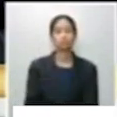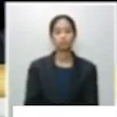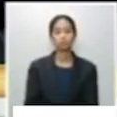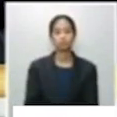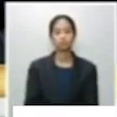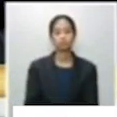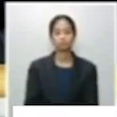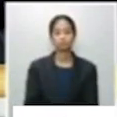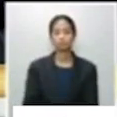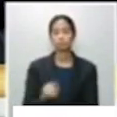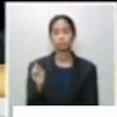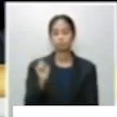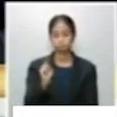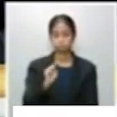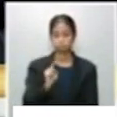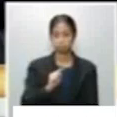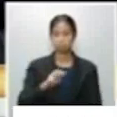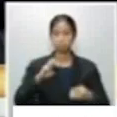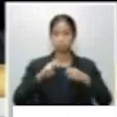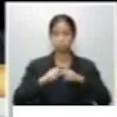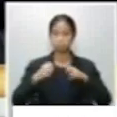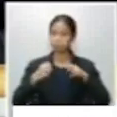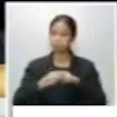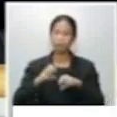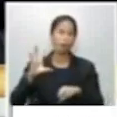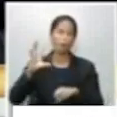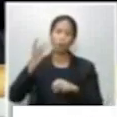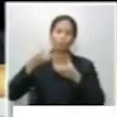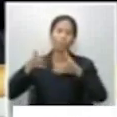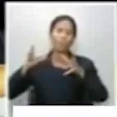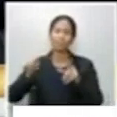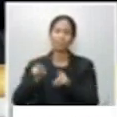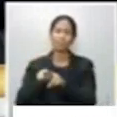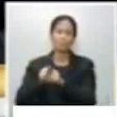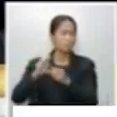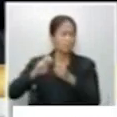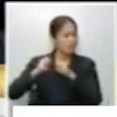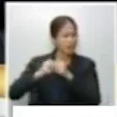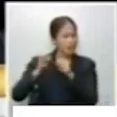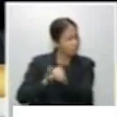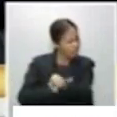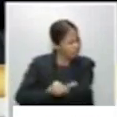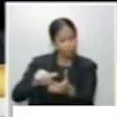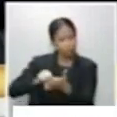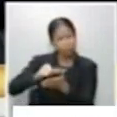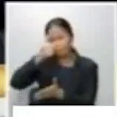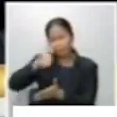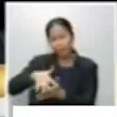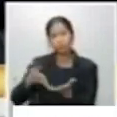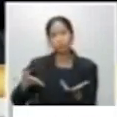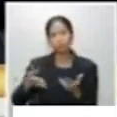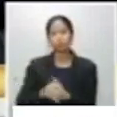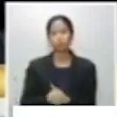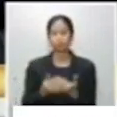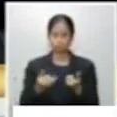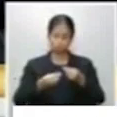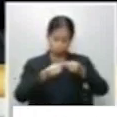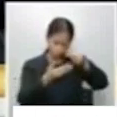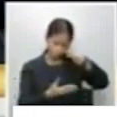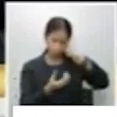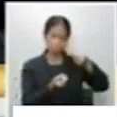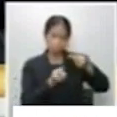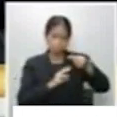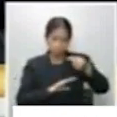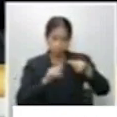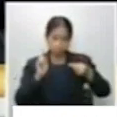เขาเรียกว่าปัญหาโลกแตกท่านประธานเพราะนั้นทั้ง14ยัตติไปตั้งกรรมธิ